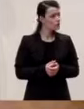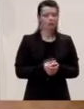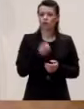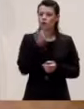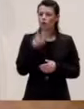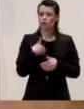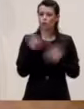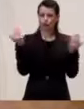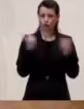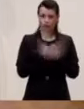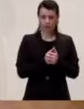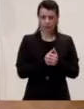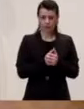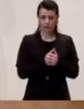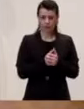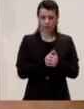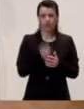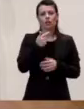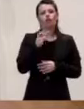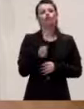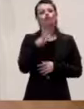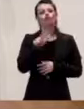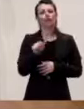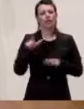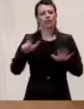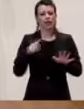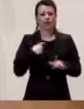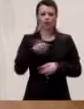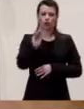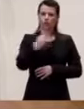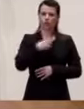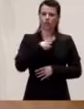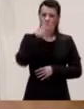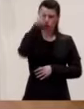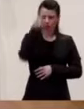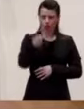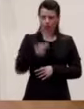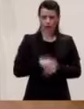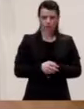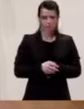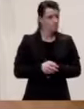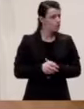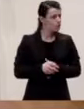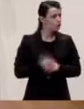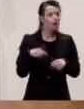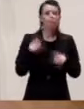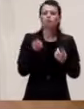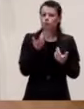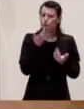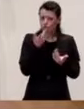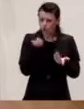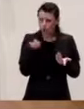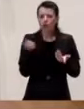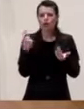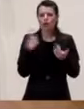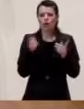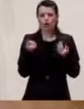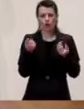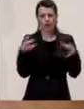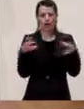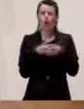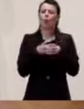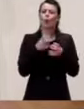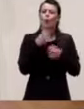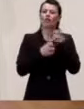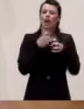Buongiorno, Schinina del TG7 per l'assessore Gallera, se invece poi vuole approfondire qualcuno dei componenti nudi di crisi